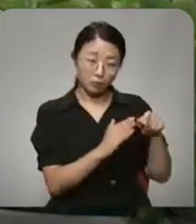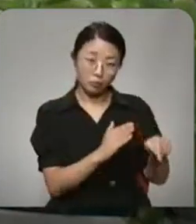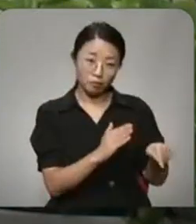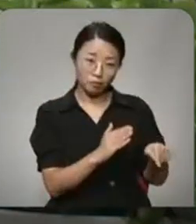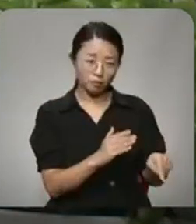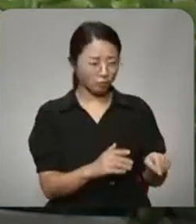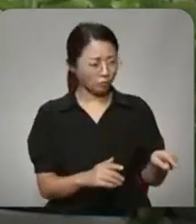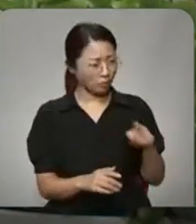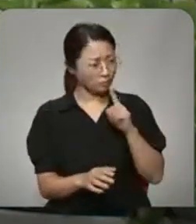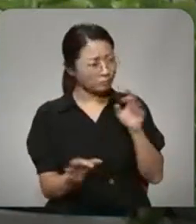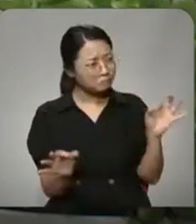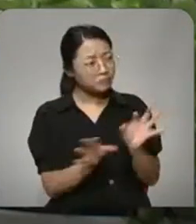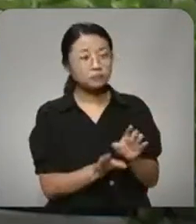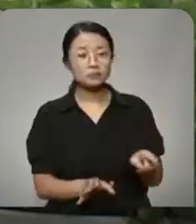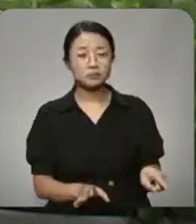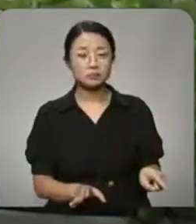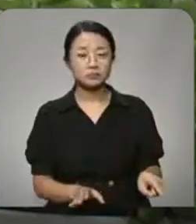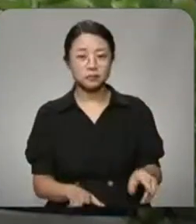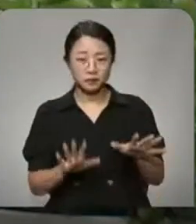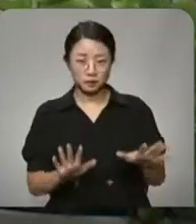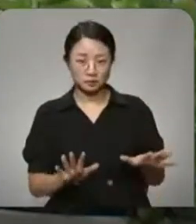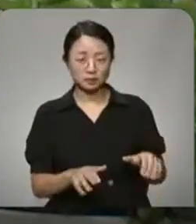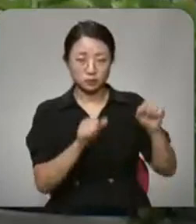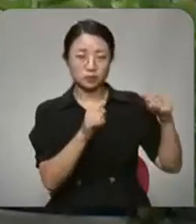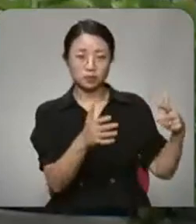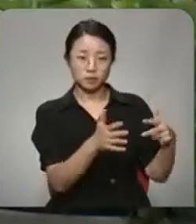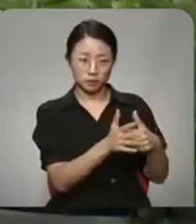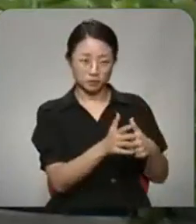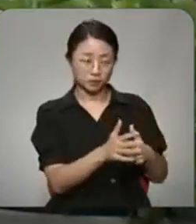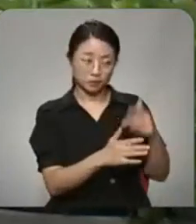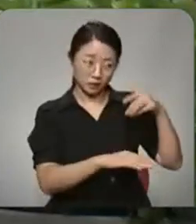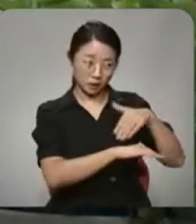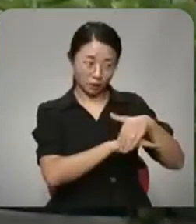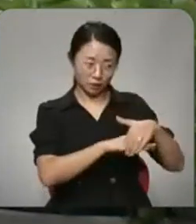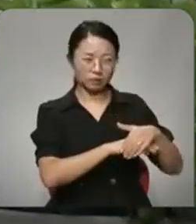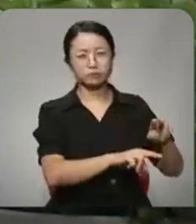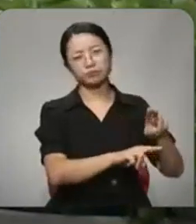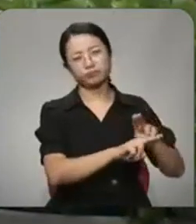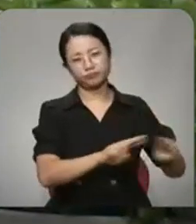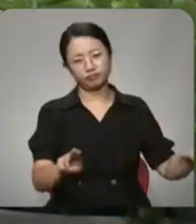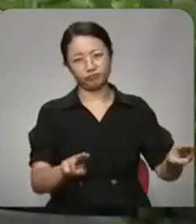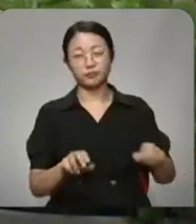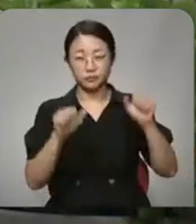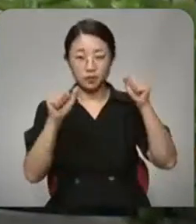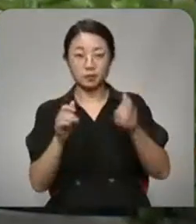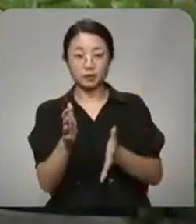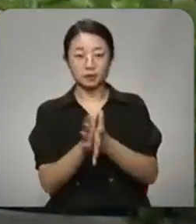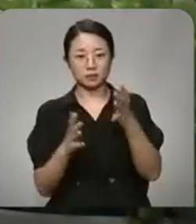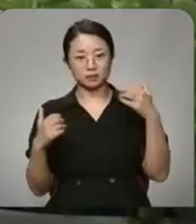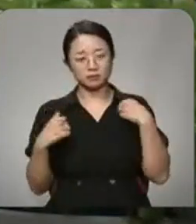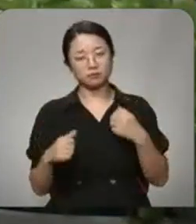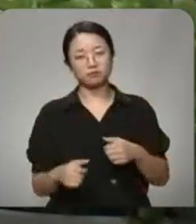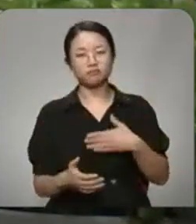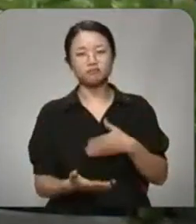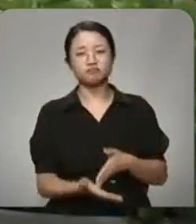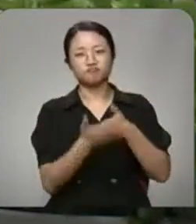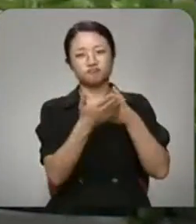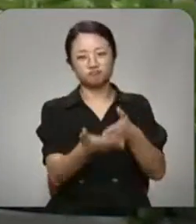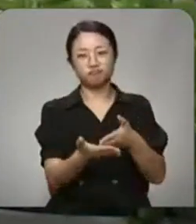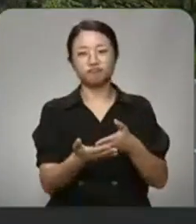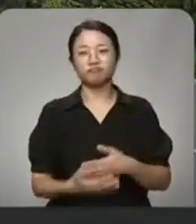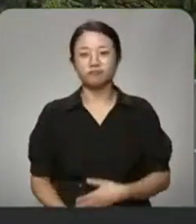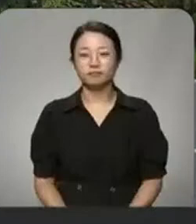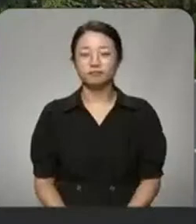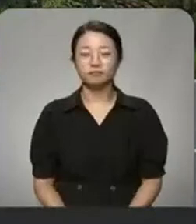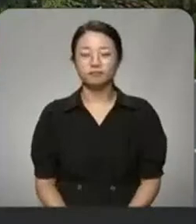것은 말이 안 됩니다 지금이라도 스포츠재단 설립 계획을 즉각 처리할 것을 태백시에 강력히